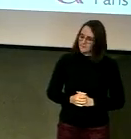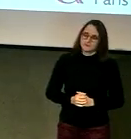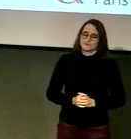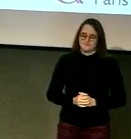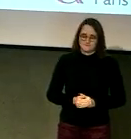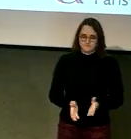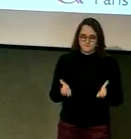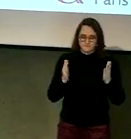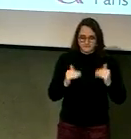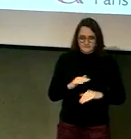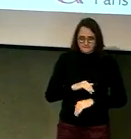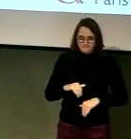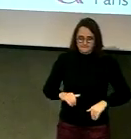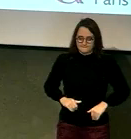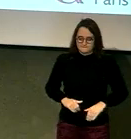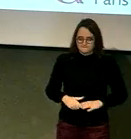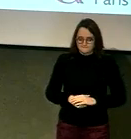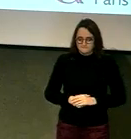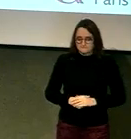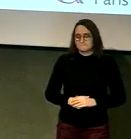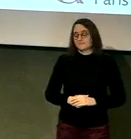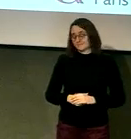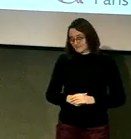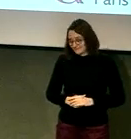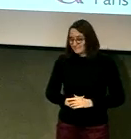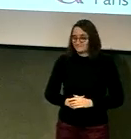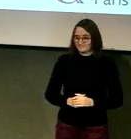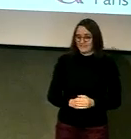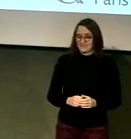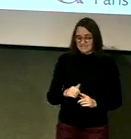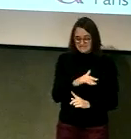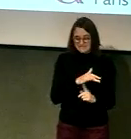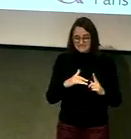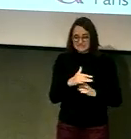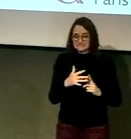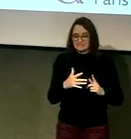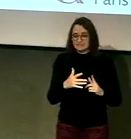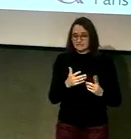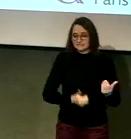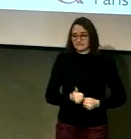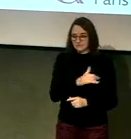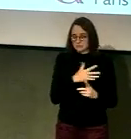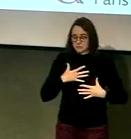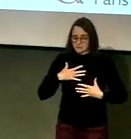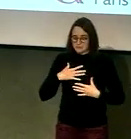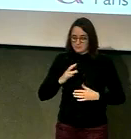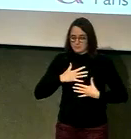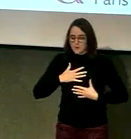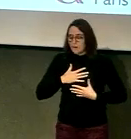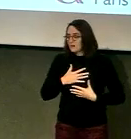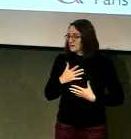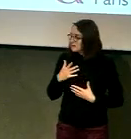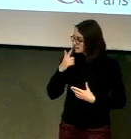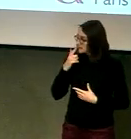Et pour finir... la crainte des services sociaux, un frein à l'accompagnement clinique, sûrement. La crainte des